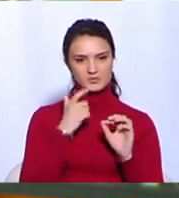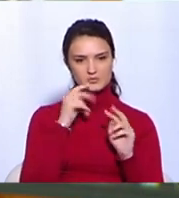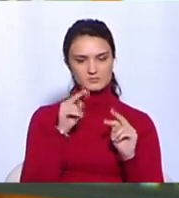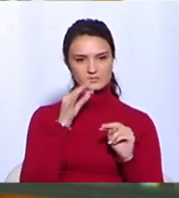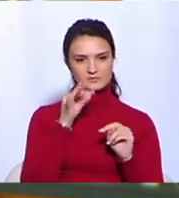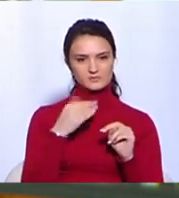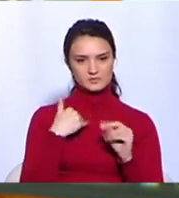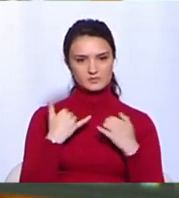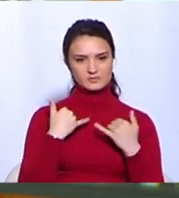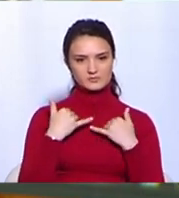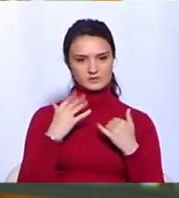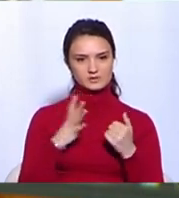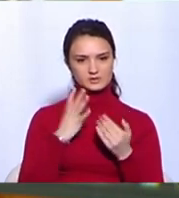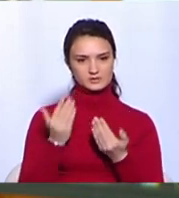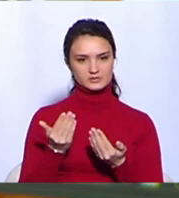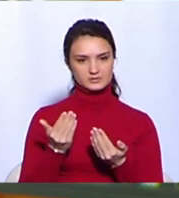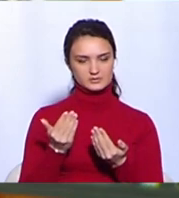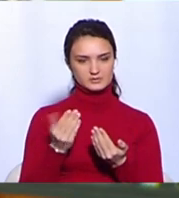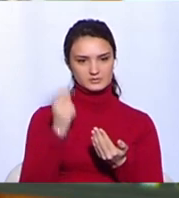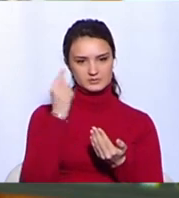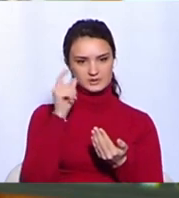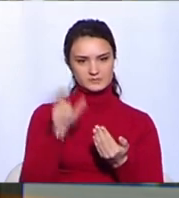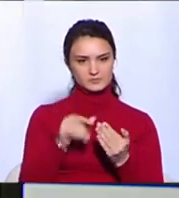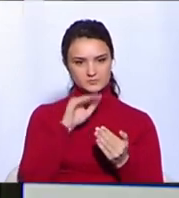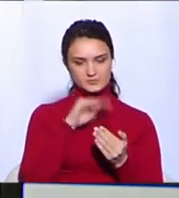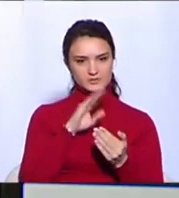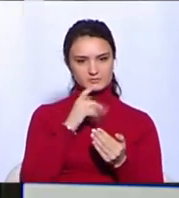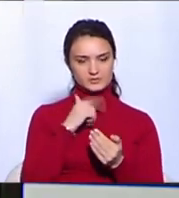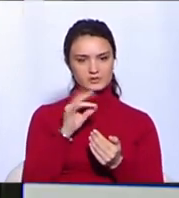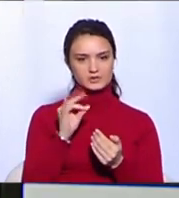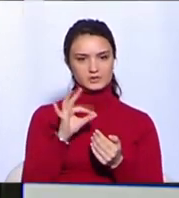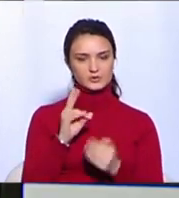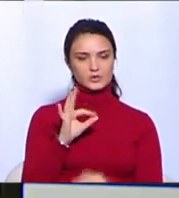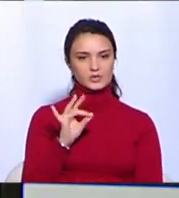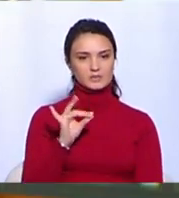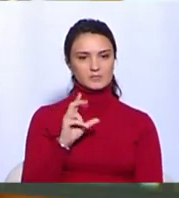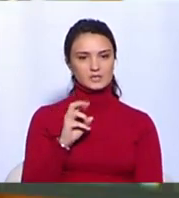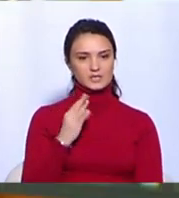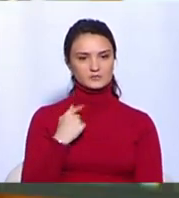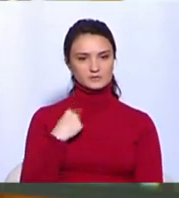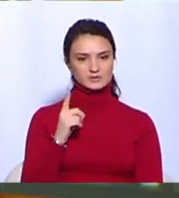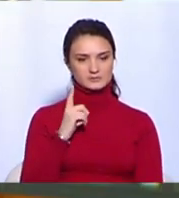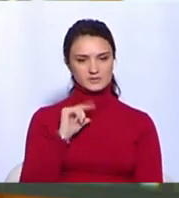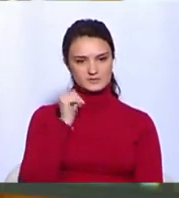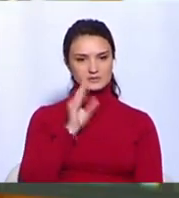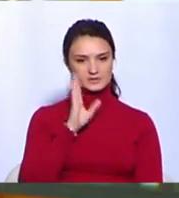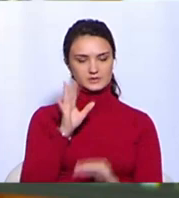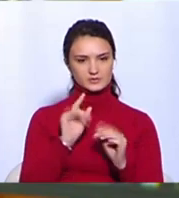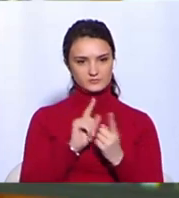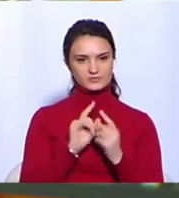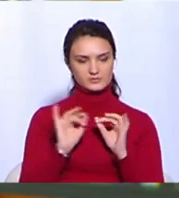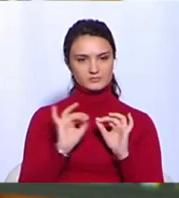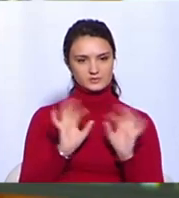მაყურებელს შევახსენებ, ჩვენი სტუმარი გახლდათ ფსიქიატრი პროფესორი ქალბატონი ნინო ოკრიბელაშვილი. ჩვენ ერთმანეთს ხვალდილით შევხვდებით